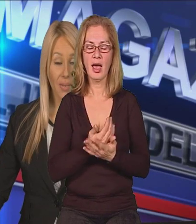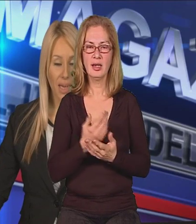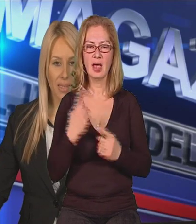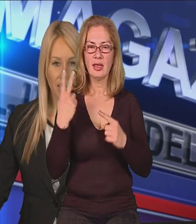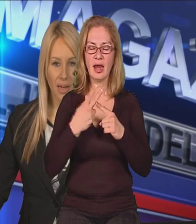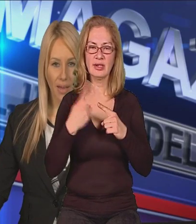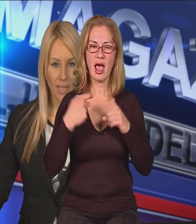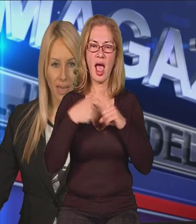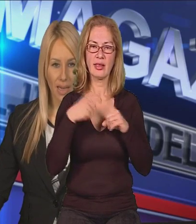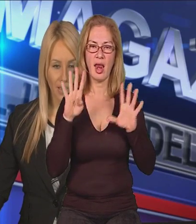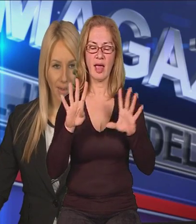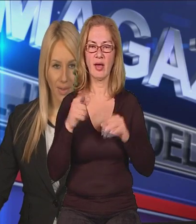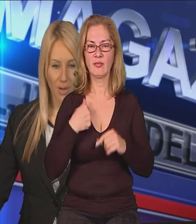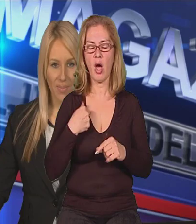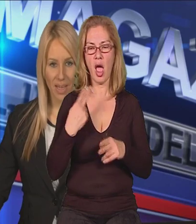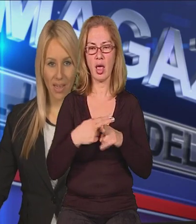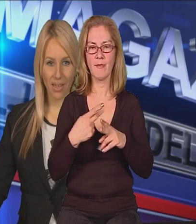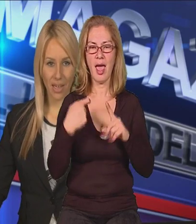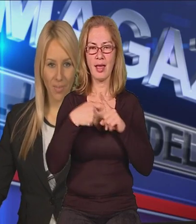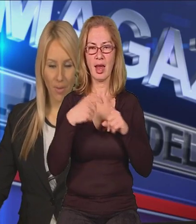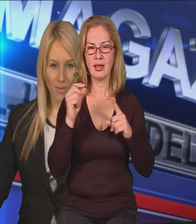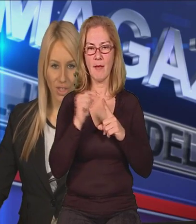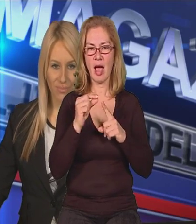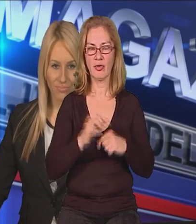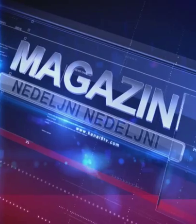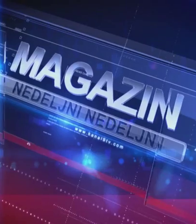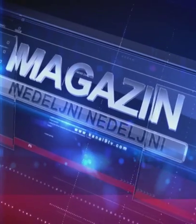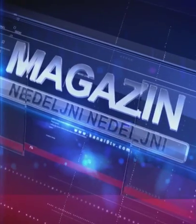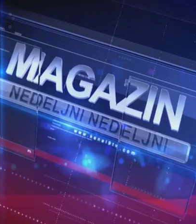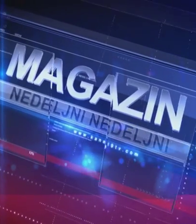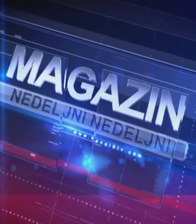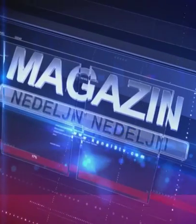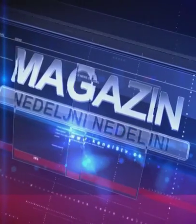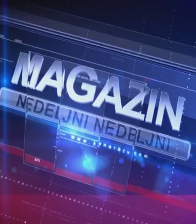gledate nedeljni magazin televizije Kanal 9. Moje ime je Katarina Pavlović.